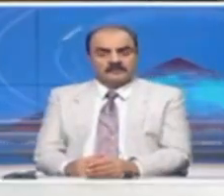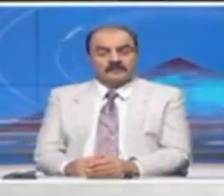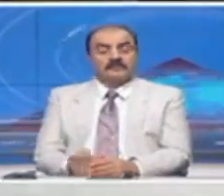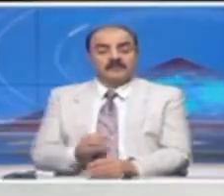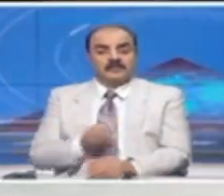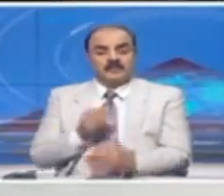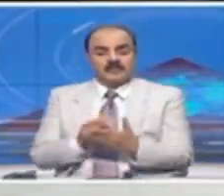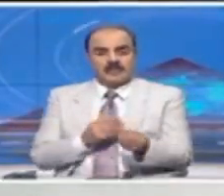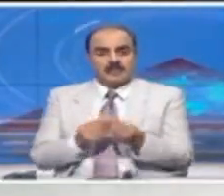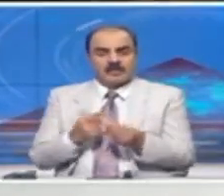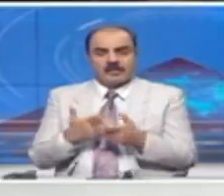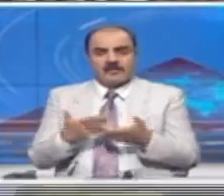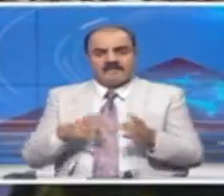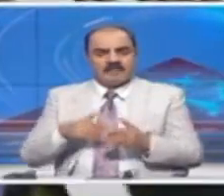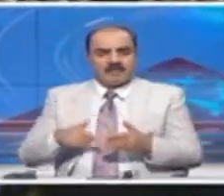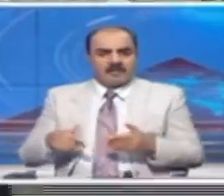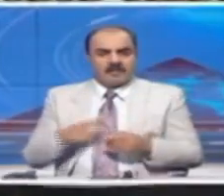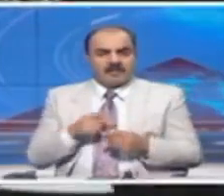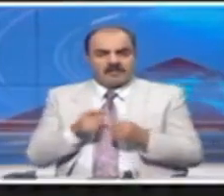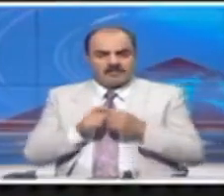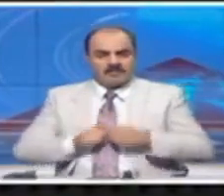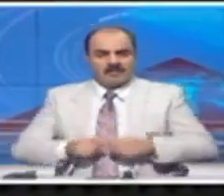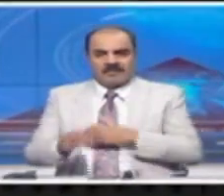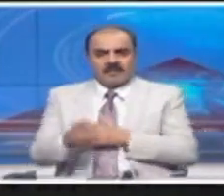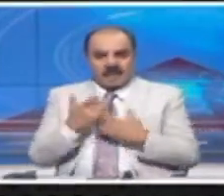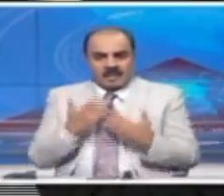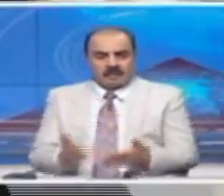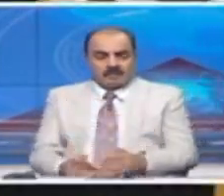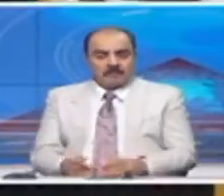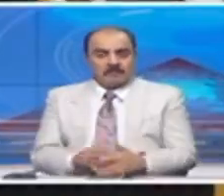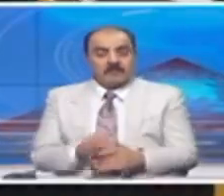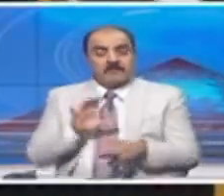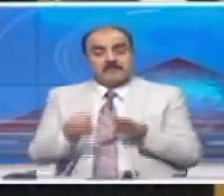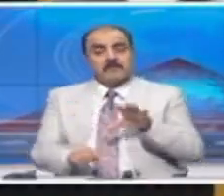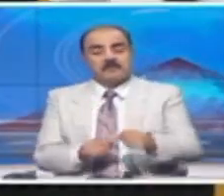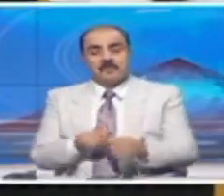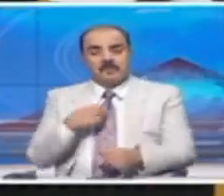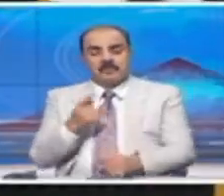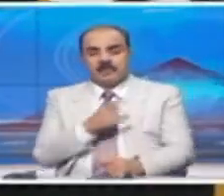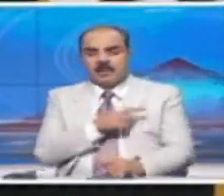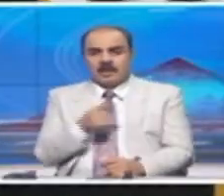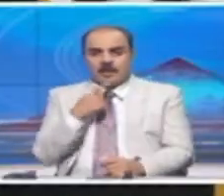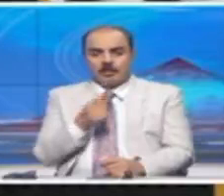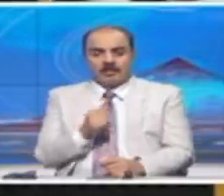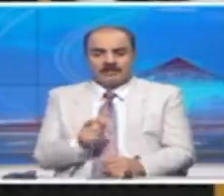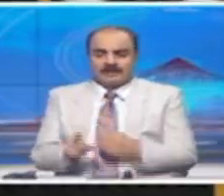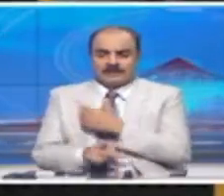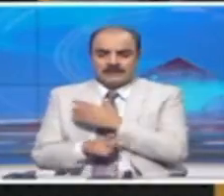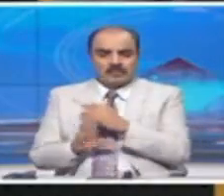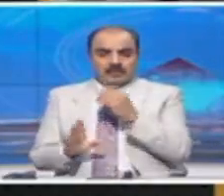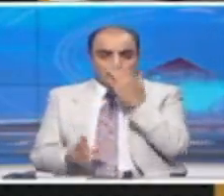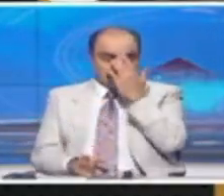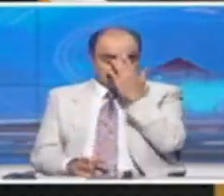وفي مجال ضبط الأسلحة النارية والبيضاء غير المرخصة، ضبطت أجهزة وزارة الداخلية خلال أسبوع